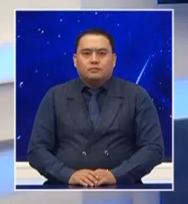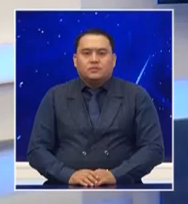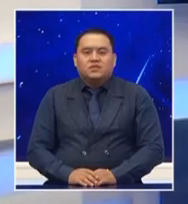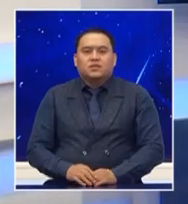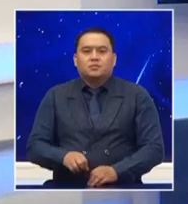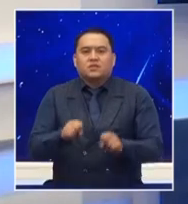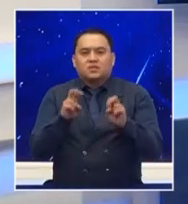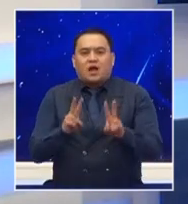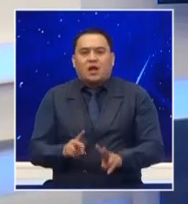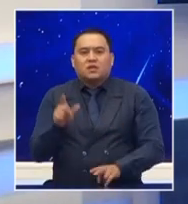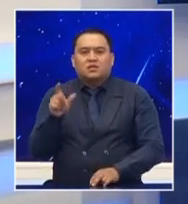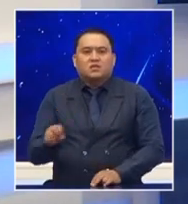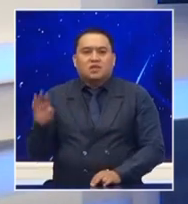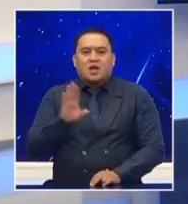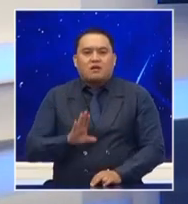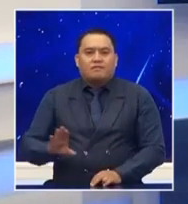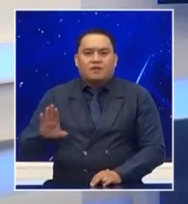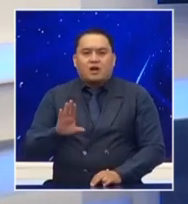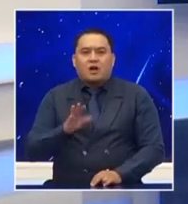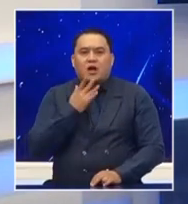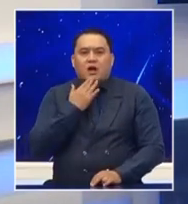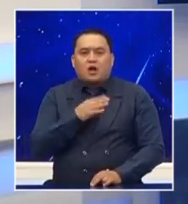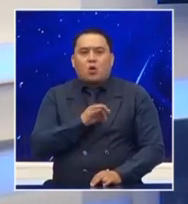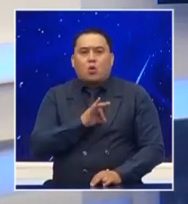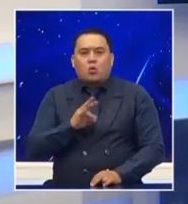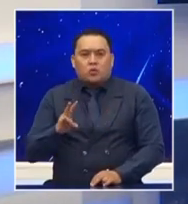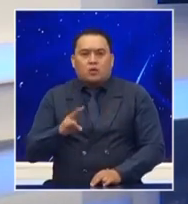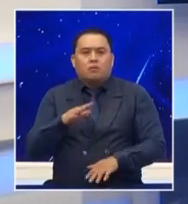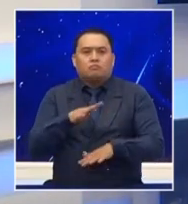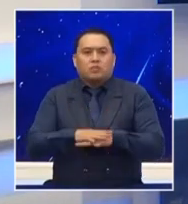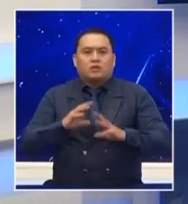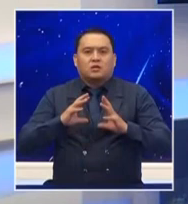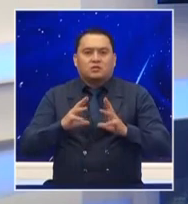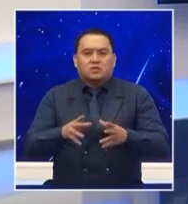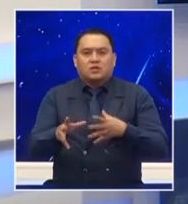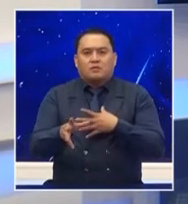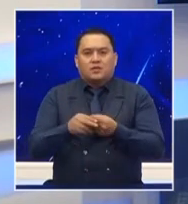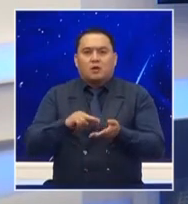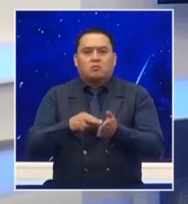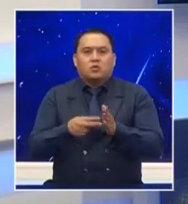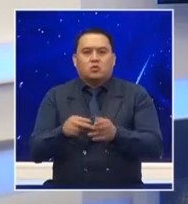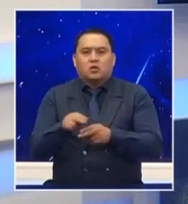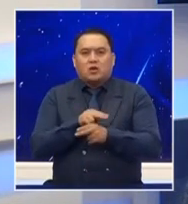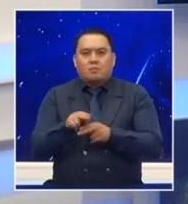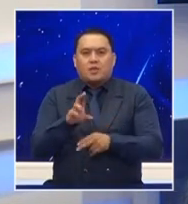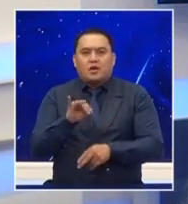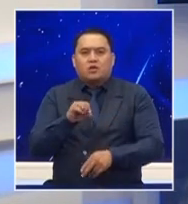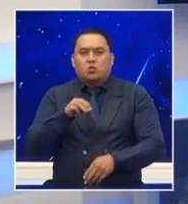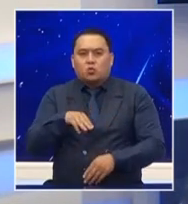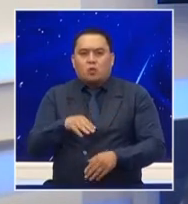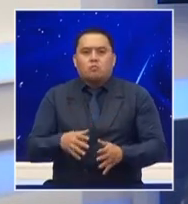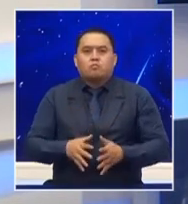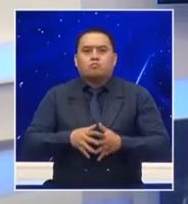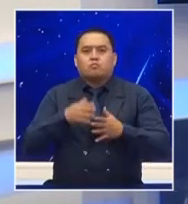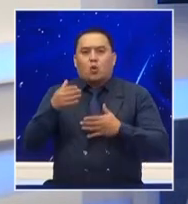Эксперты из Евросоюза, Организации Объединенных Наций и Всемирного банка разработали совместный план реконструкции Бейрута после